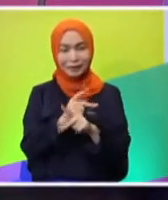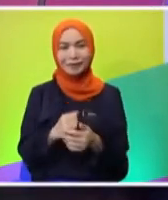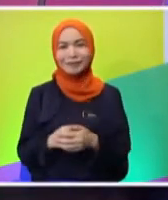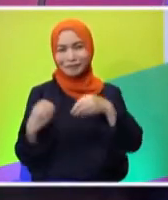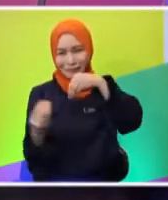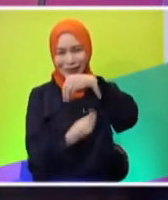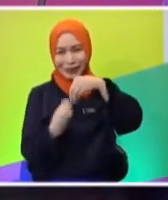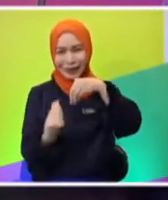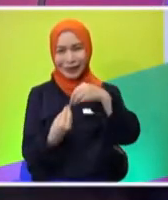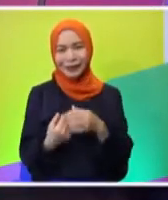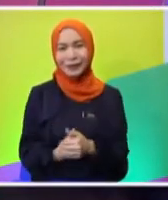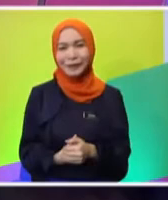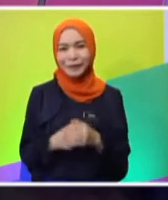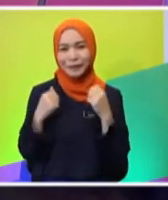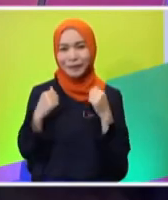doa